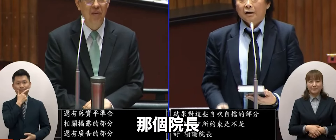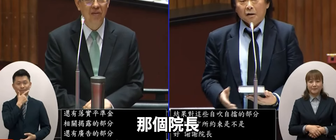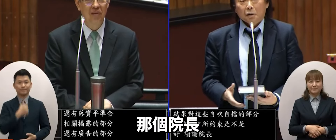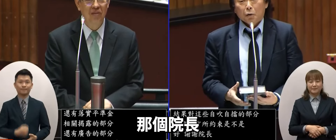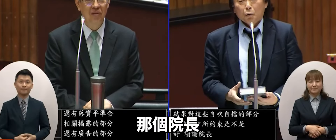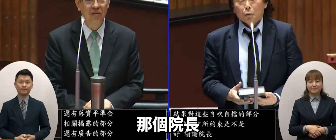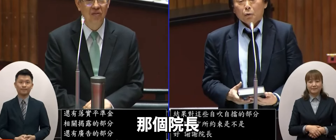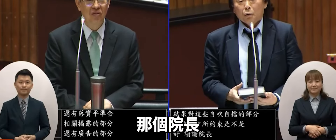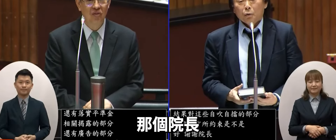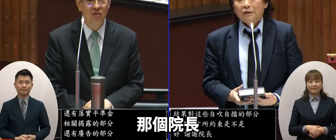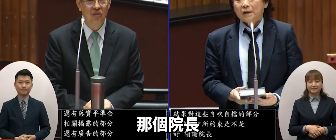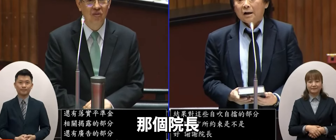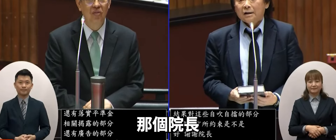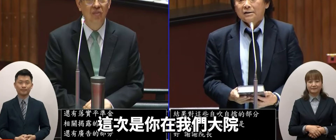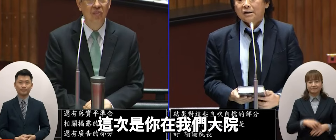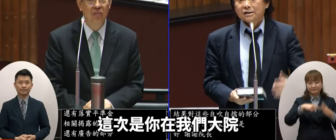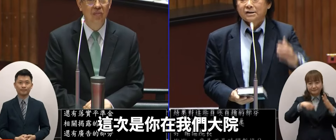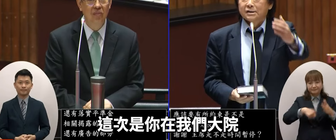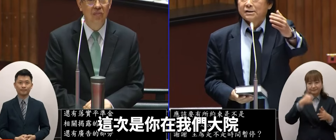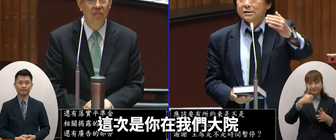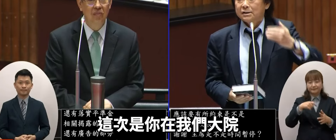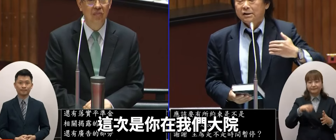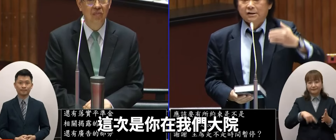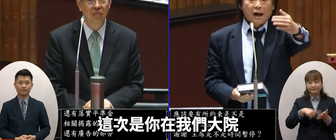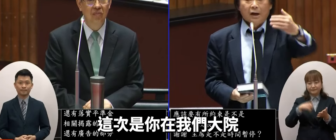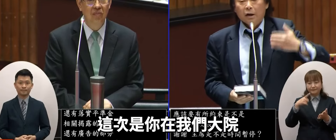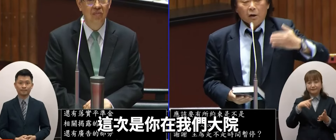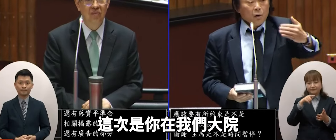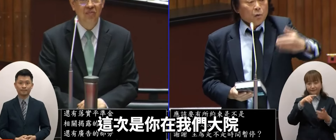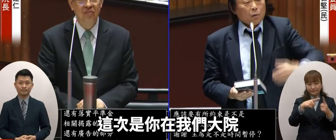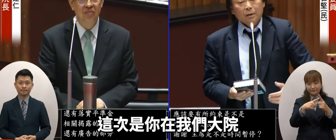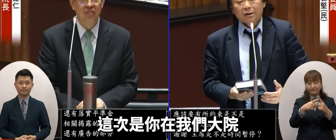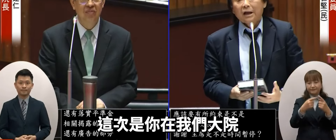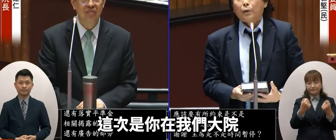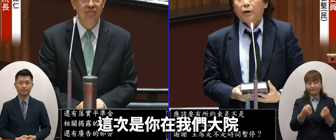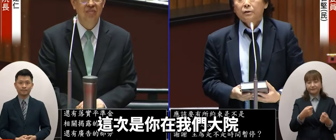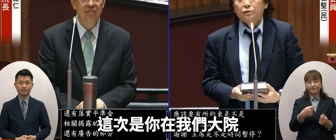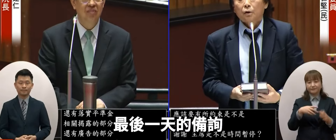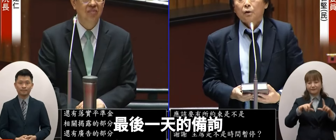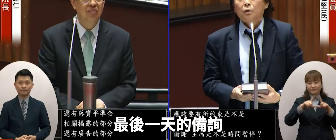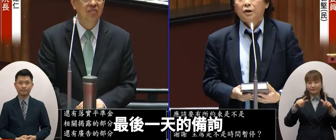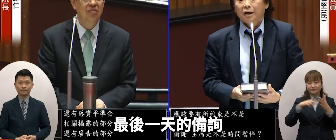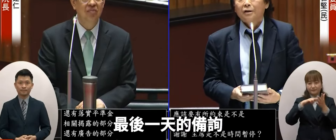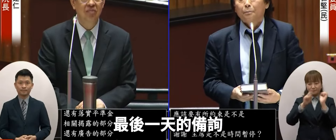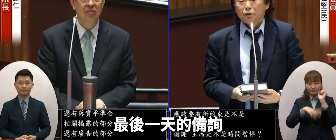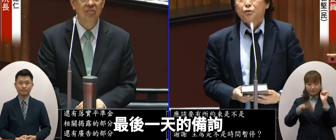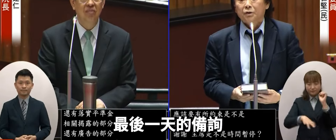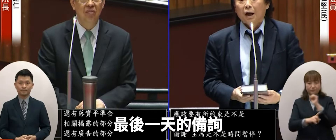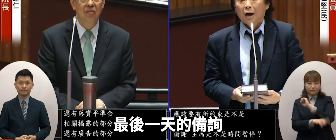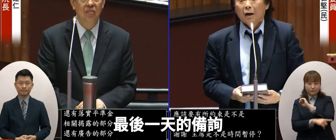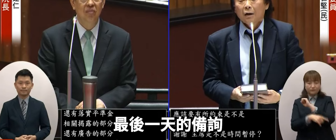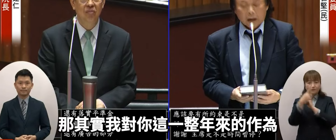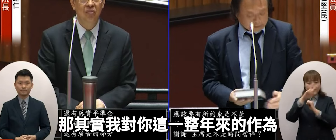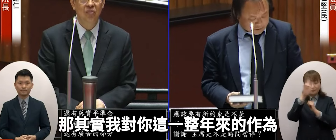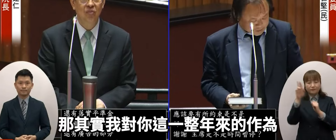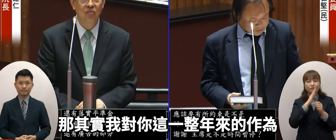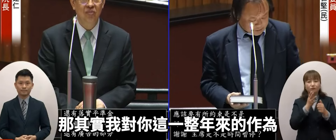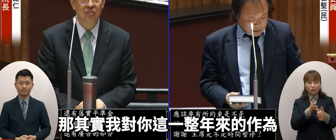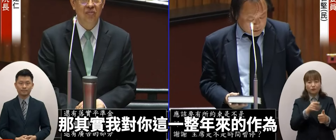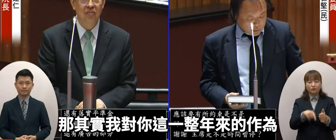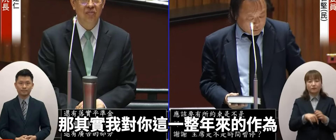那个院长，这次是你在我们大院最后一天的备询呐。那